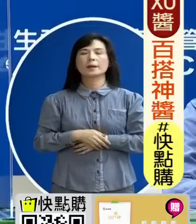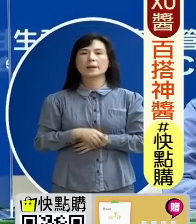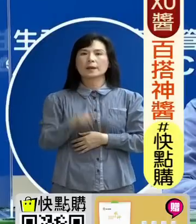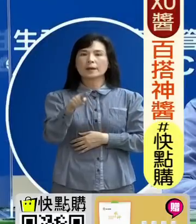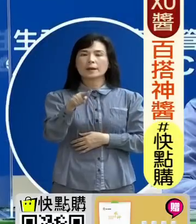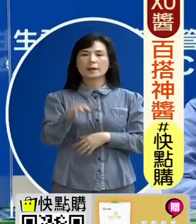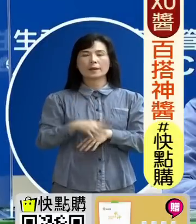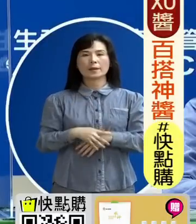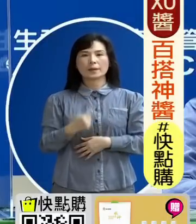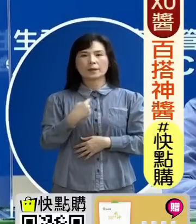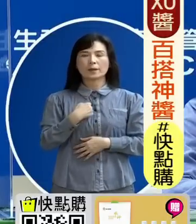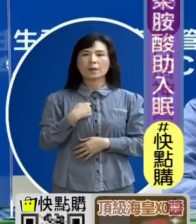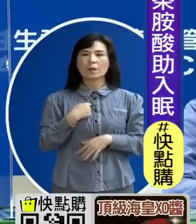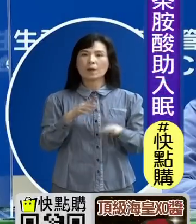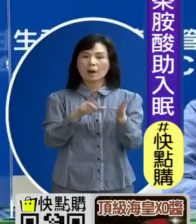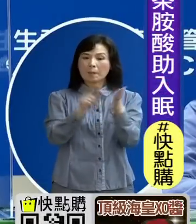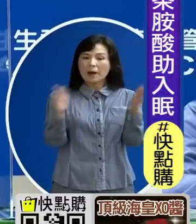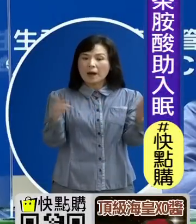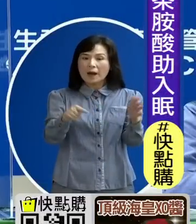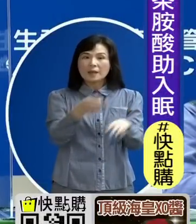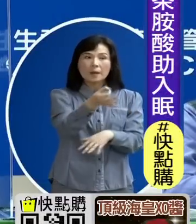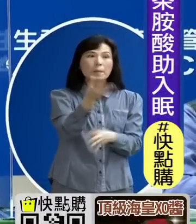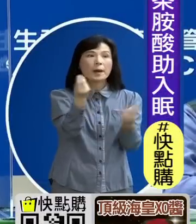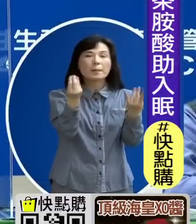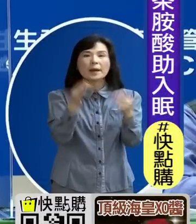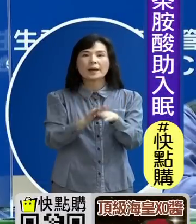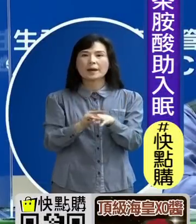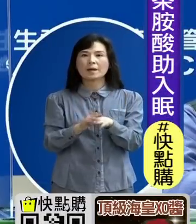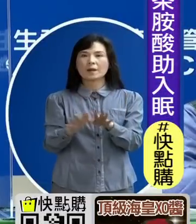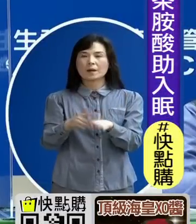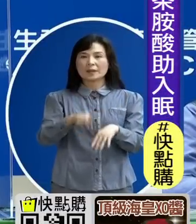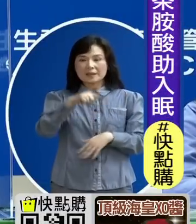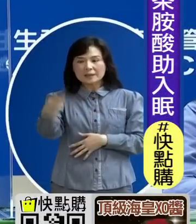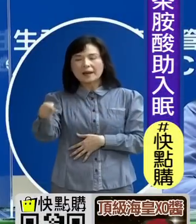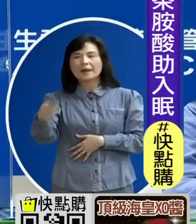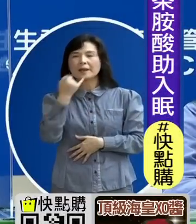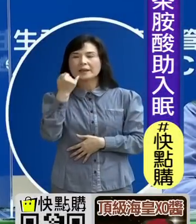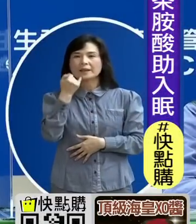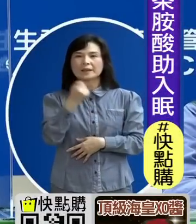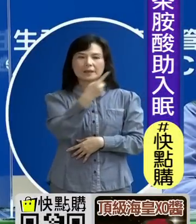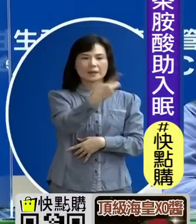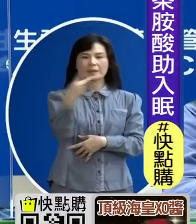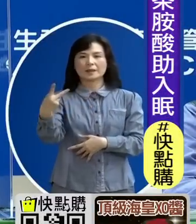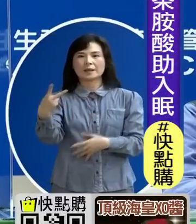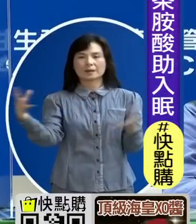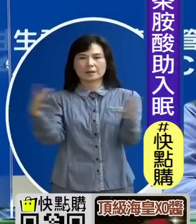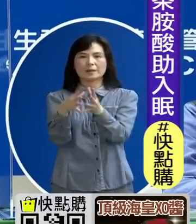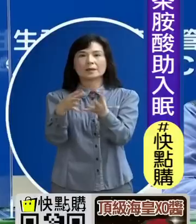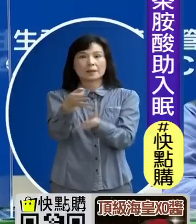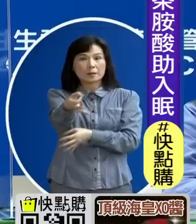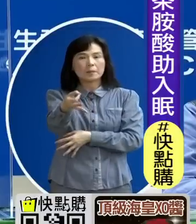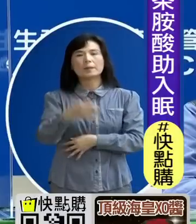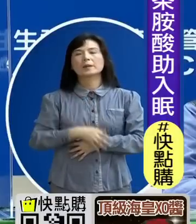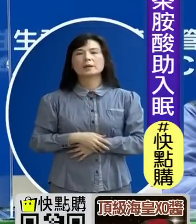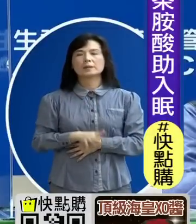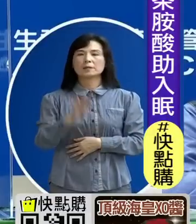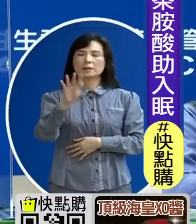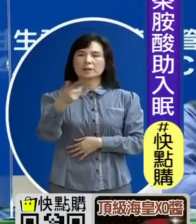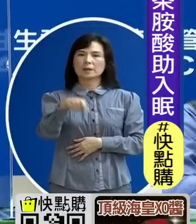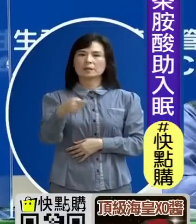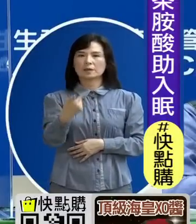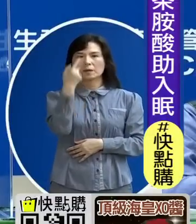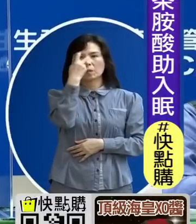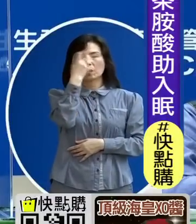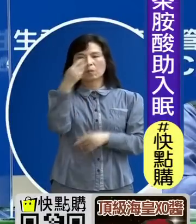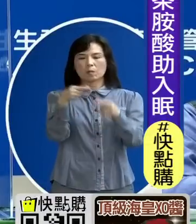种，所以民众才要一直排队，然后又买到的是比较贵的快筛试剂嘛，所以我们才会质疑说政府在选择家用快